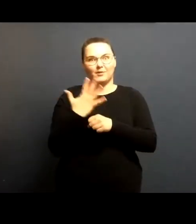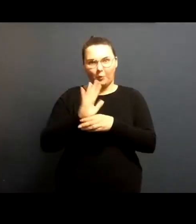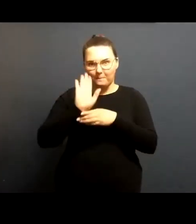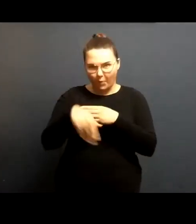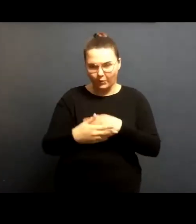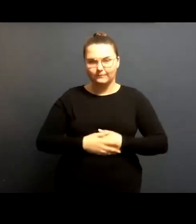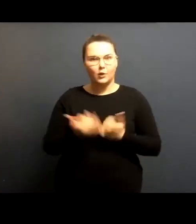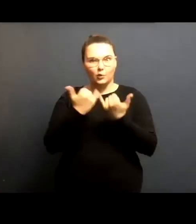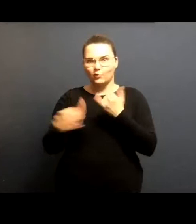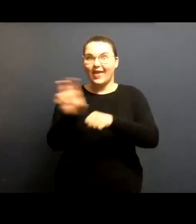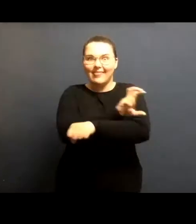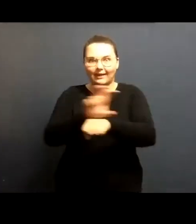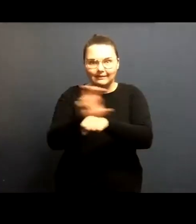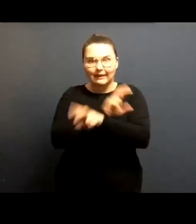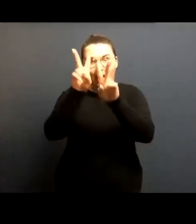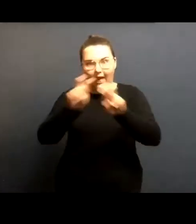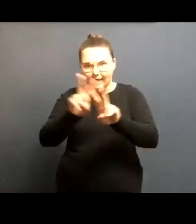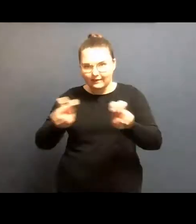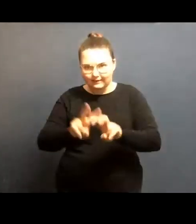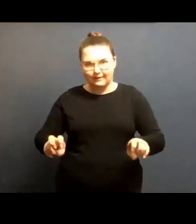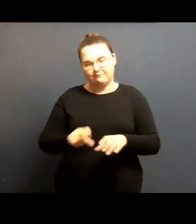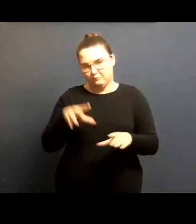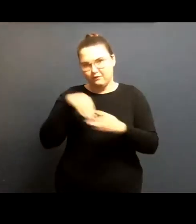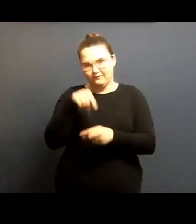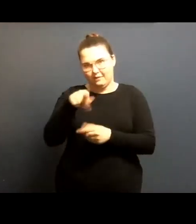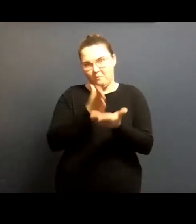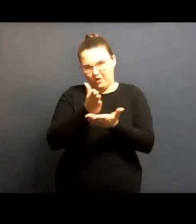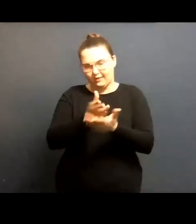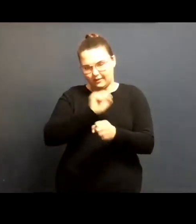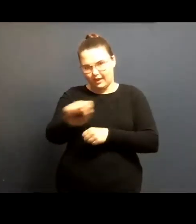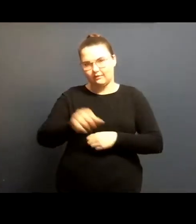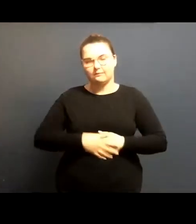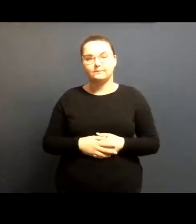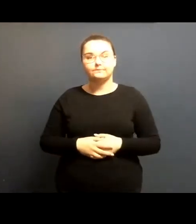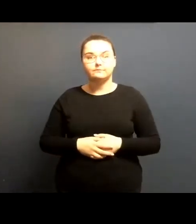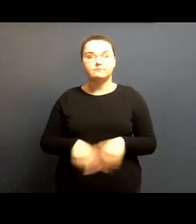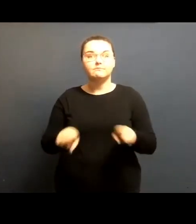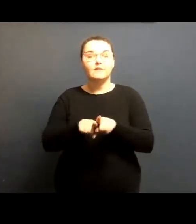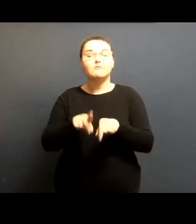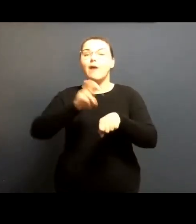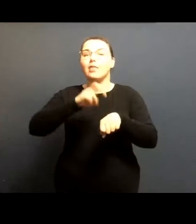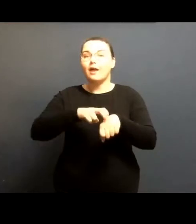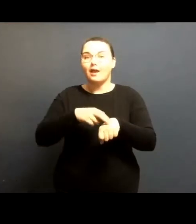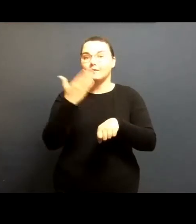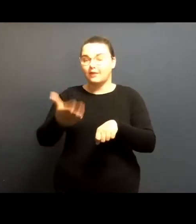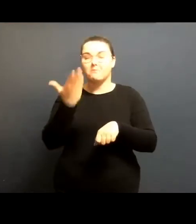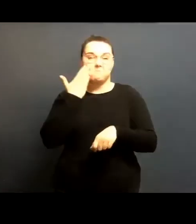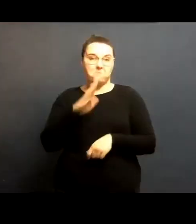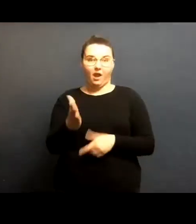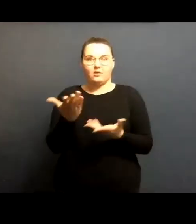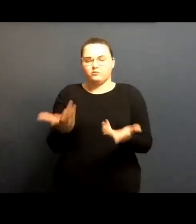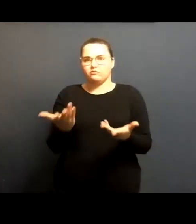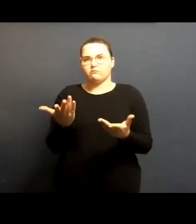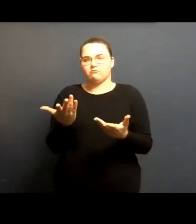tych technik w tych książkach się znajduje. No i badania, czyli coś, co wydaje się najbardziej obiektywne w nauce, badania